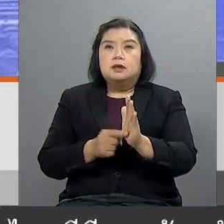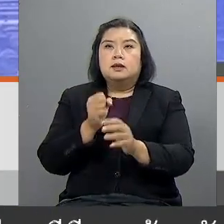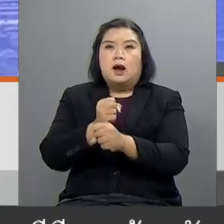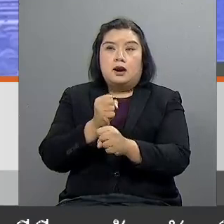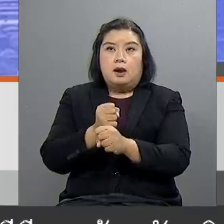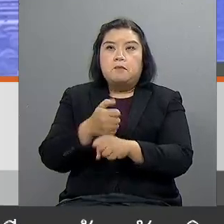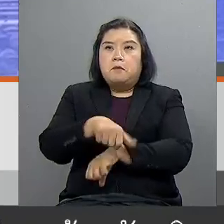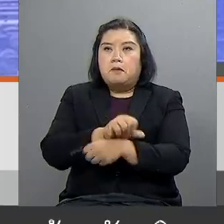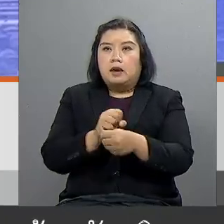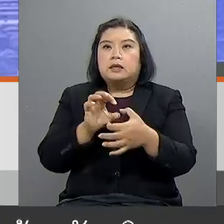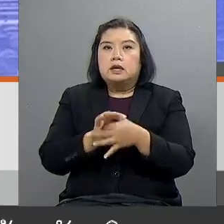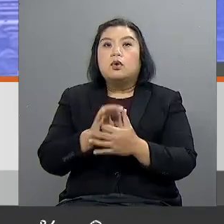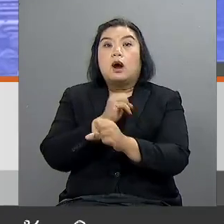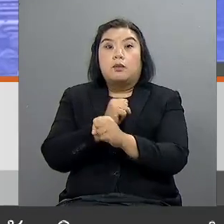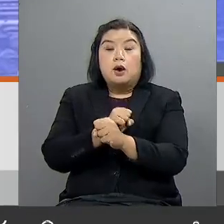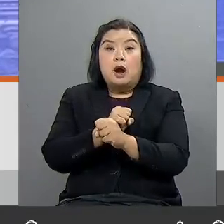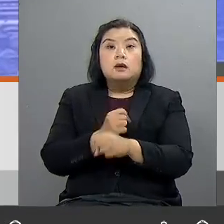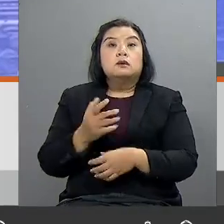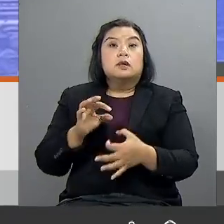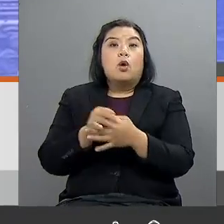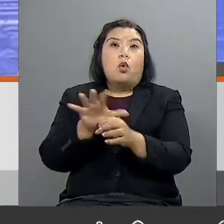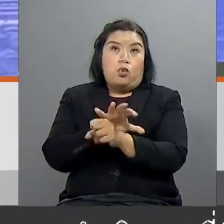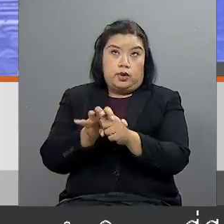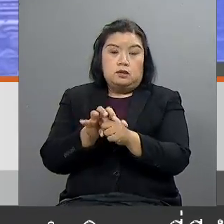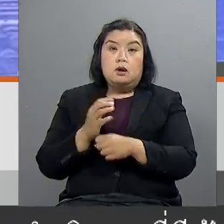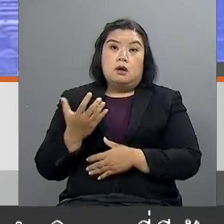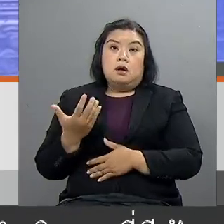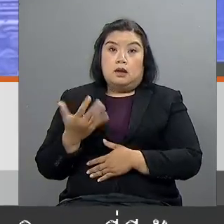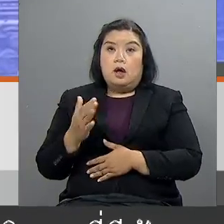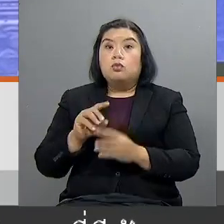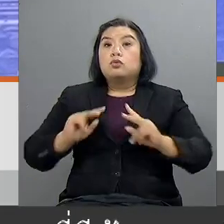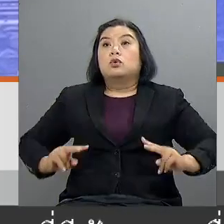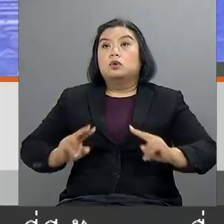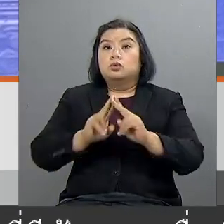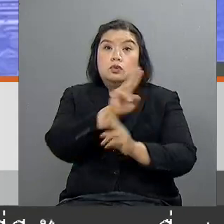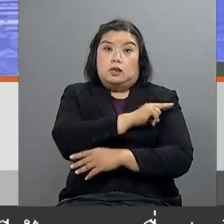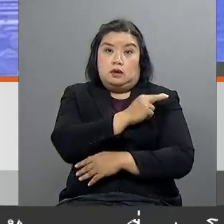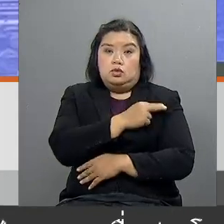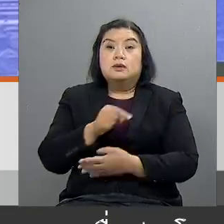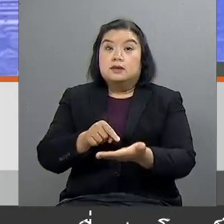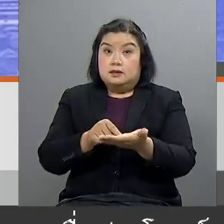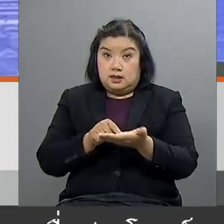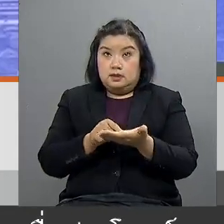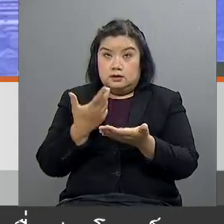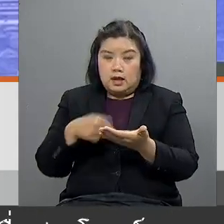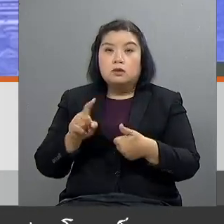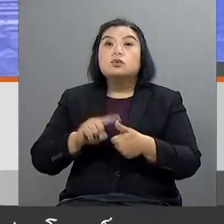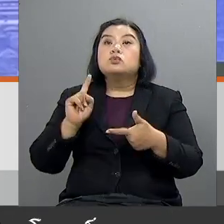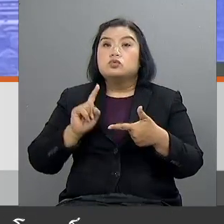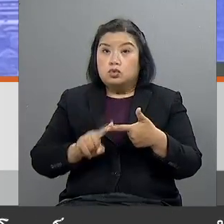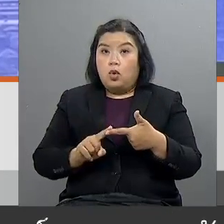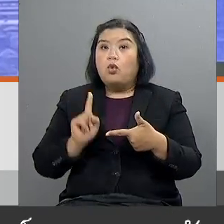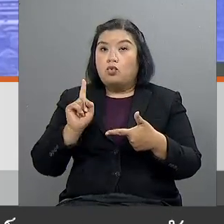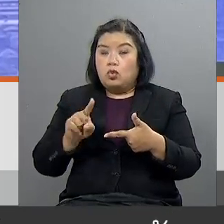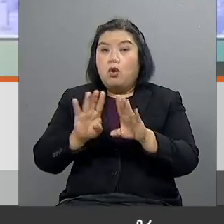โคเวตต์กระรอกใหม่อนิพรรณภาพใหญ่ภาพรวมซึ่งกระทรวงสาธารณสุขเสนอขึ้นมาอันที่สองคือการเตรียมการเปิดการเรียน